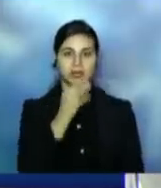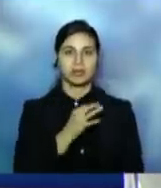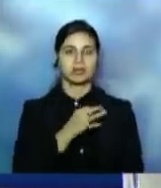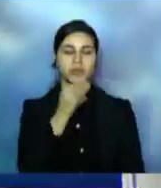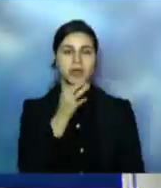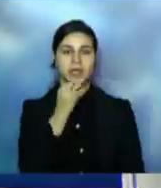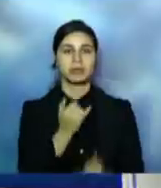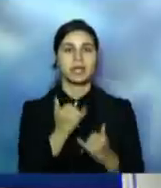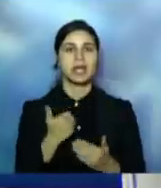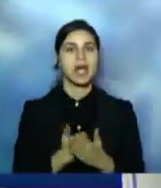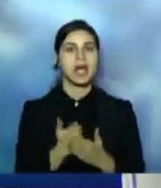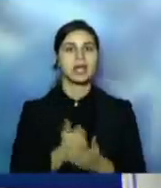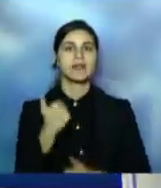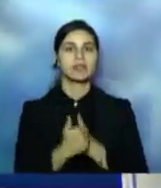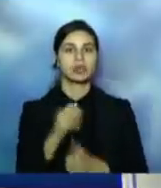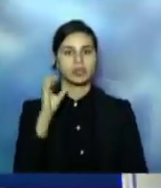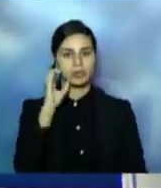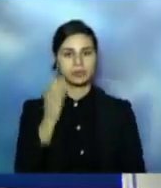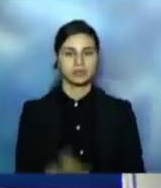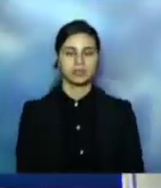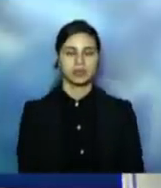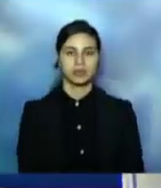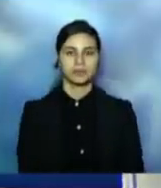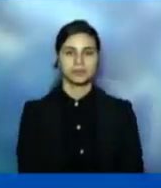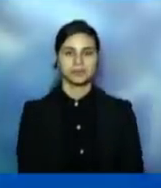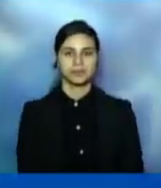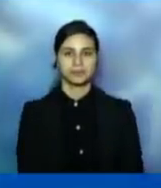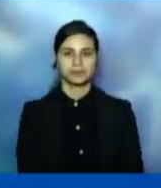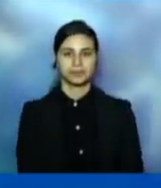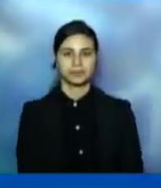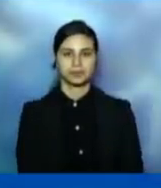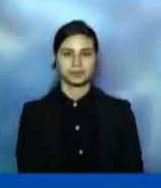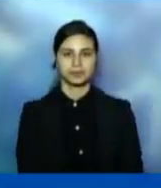მანამდე მოდით ახალი ვიქტორინა მოისმინოთ.